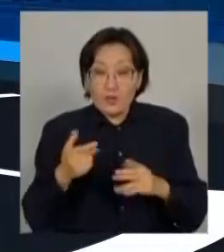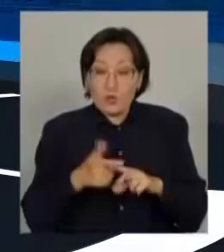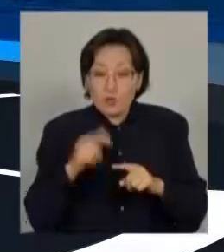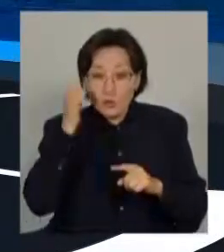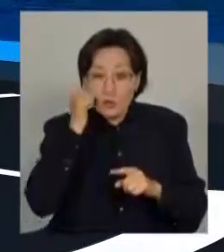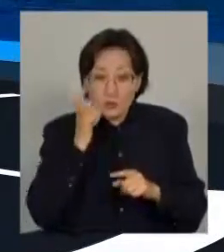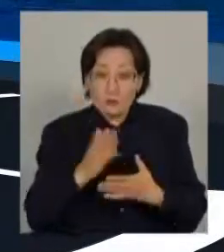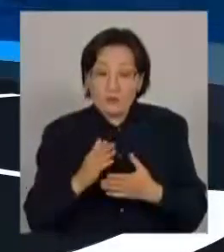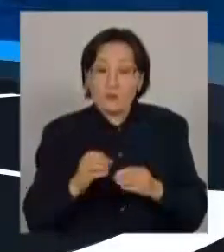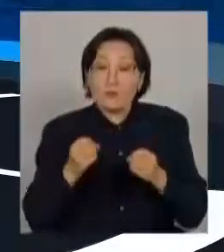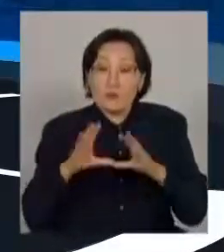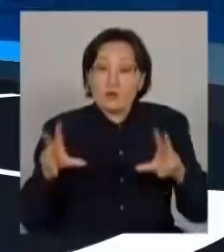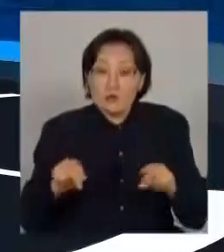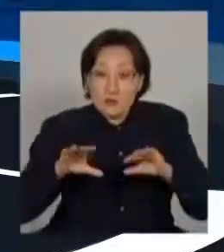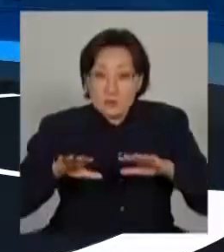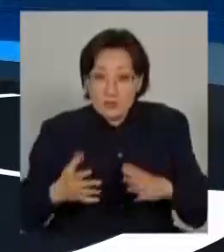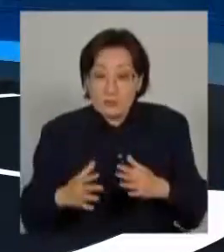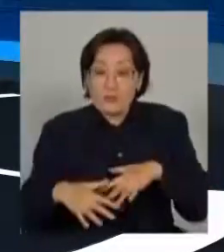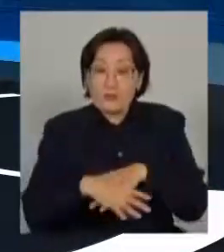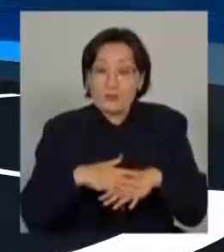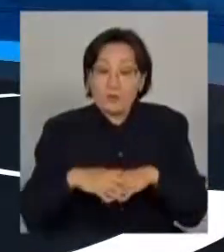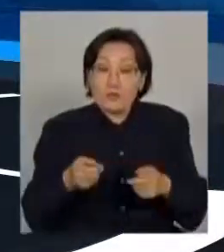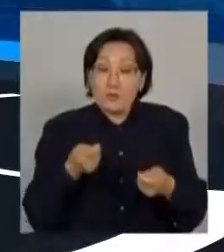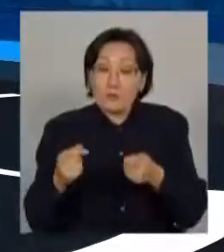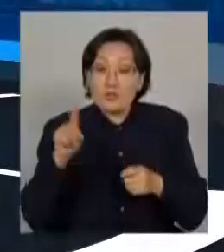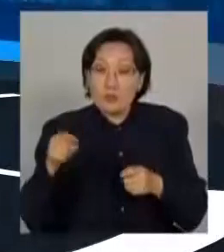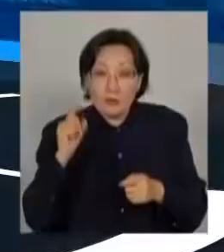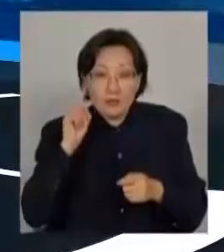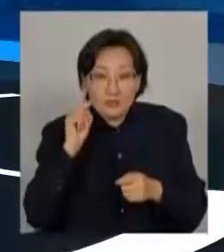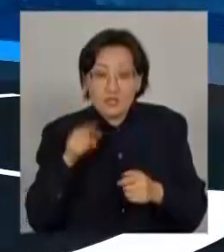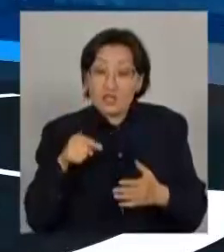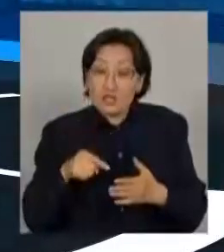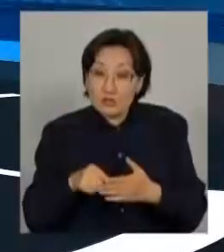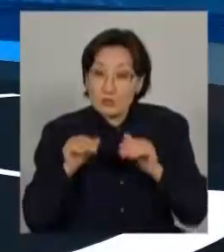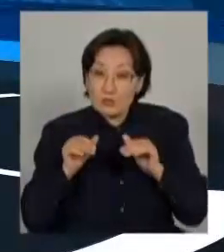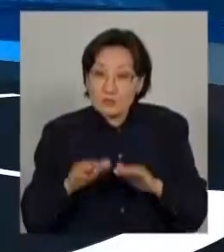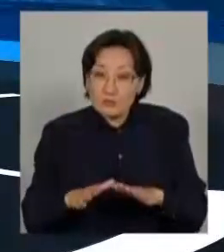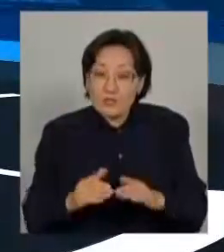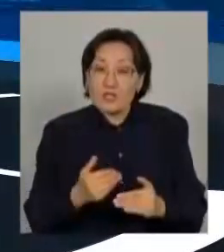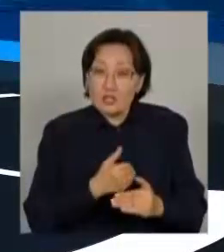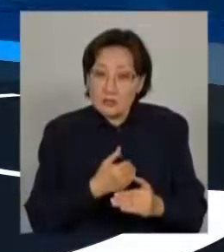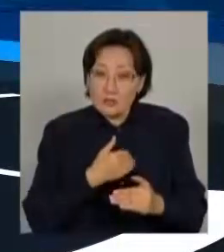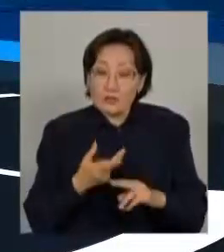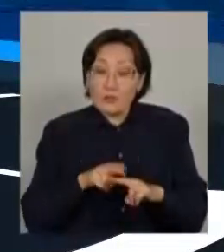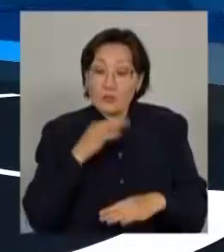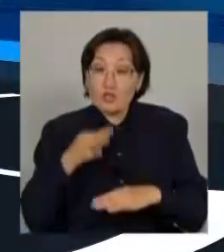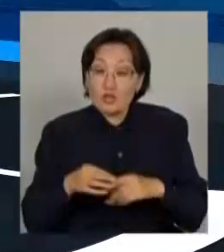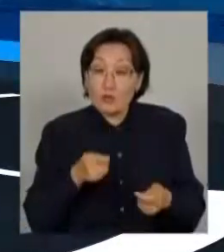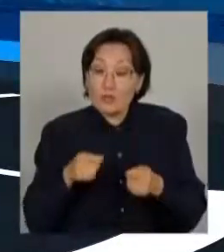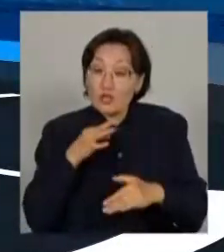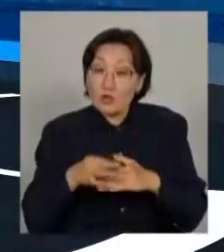ашулы. Құрғақ уәдеден әбден мезі болғандар атқамінерлер талабымызды тыңдап, мәселемізді шешіп берсін дейді. Бұған жауаптылар не